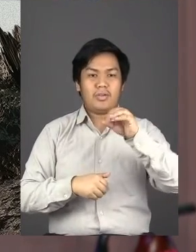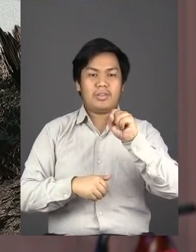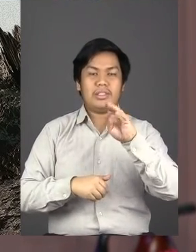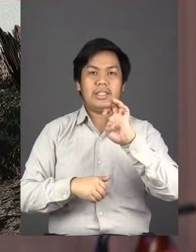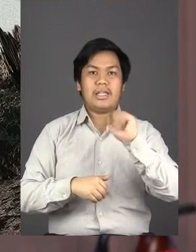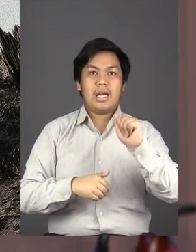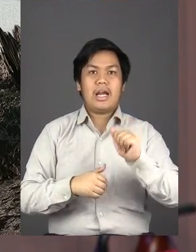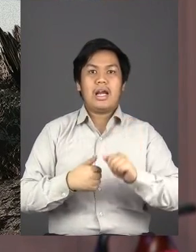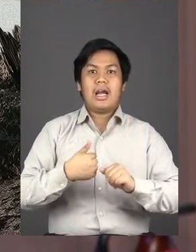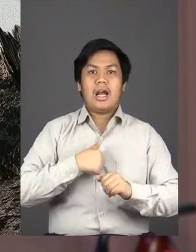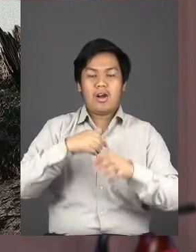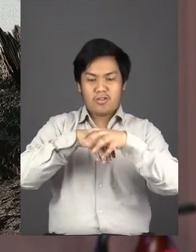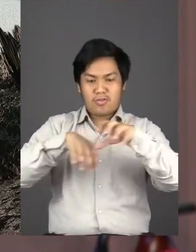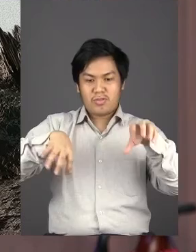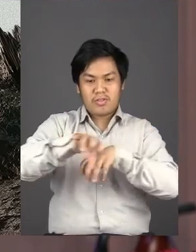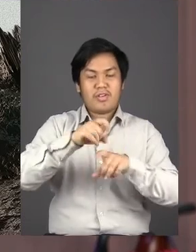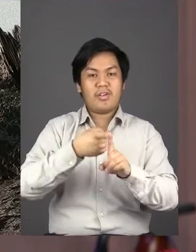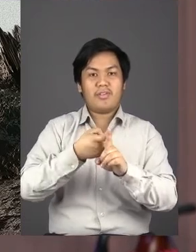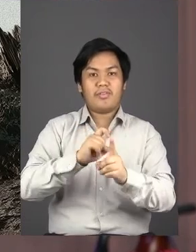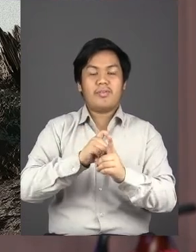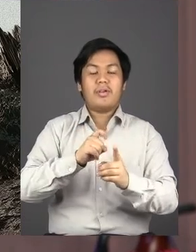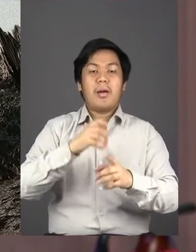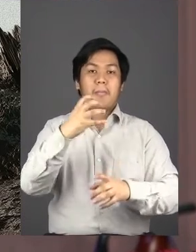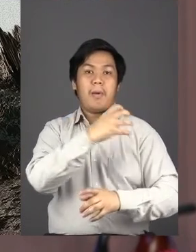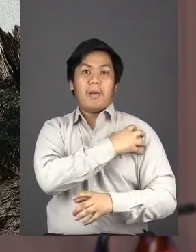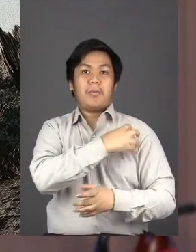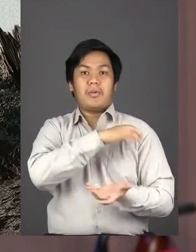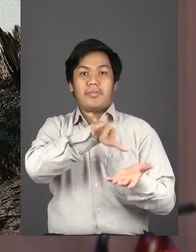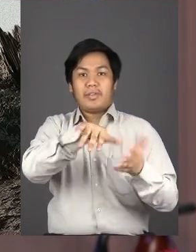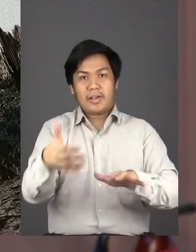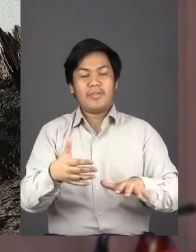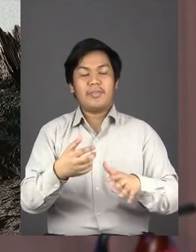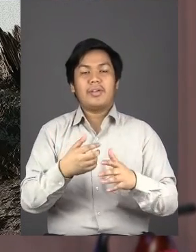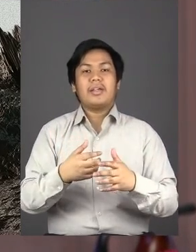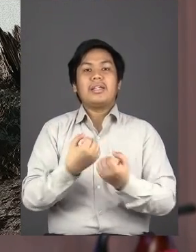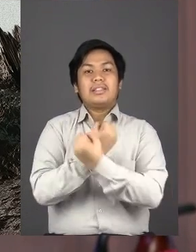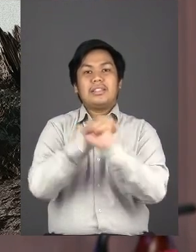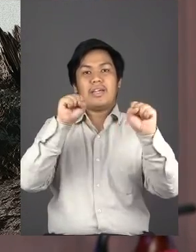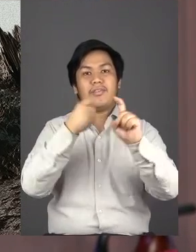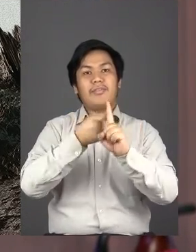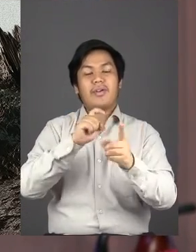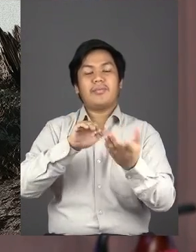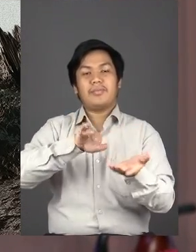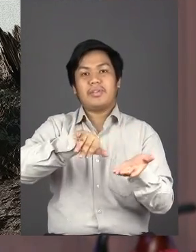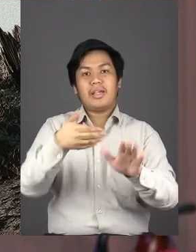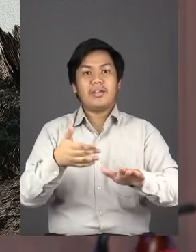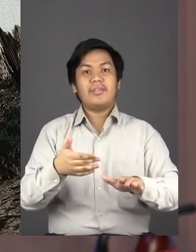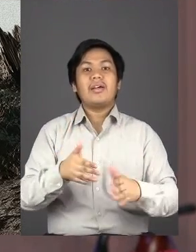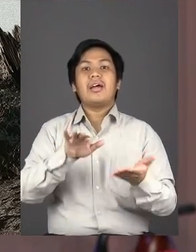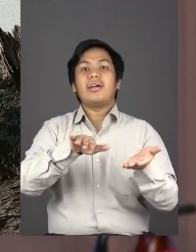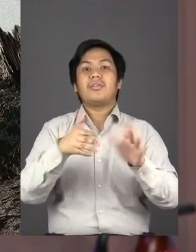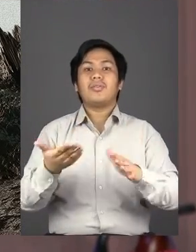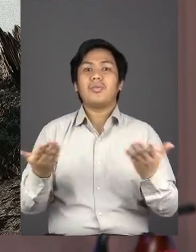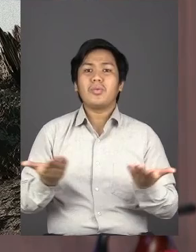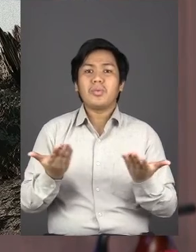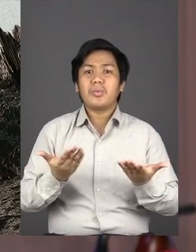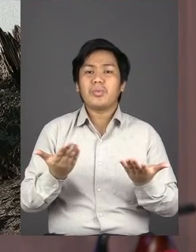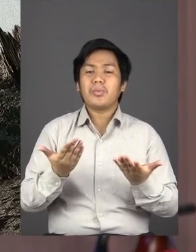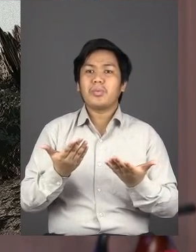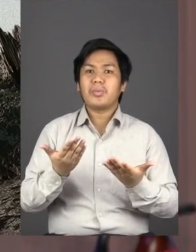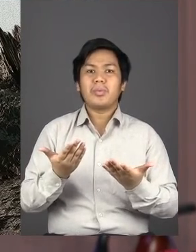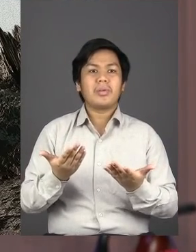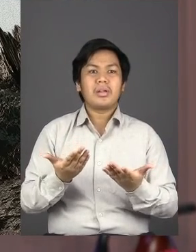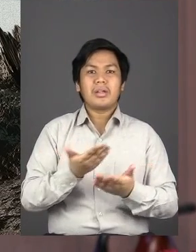I shall ransom them from the power of Sheol, I shall redeem them from death. O death, where are your plagues?